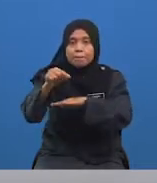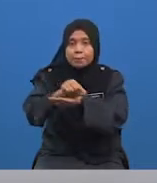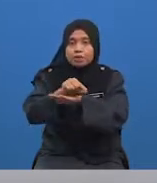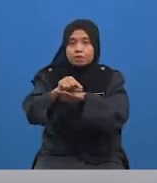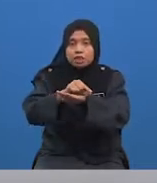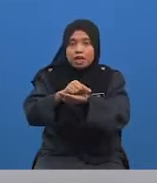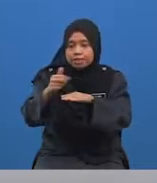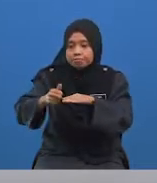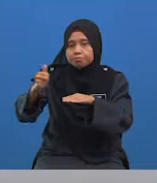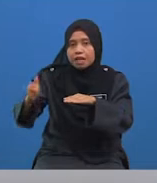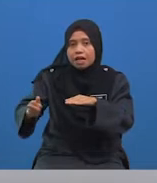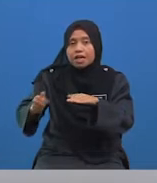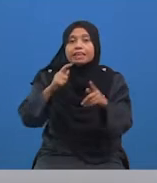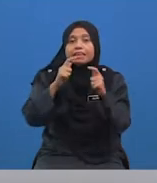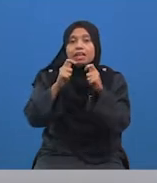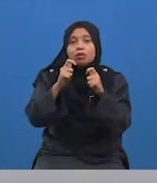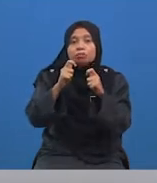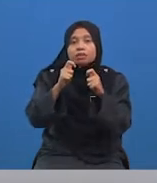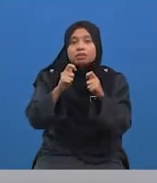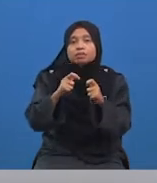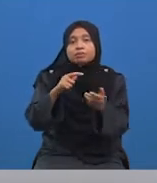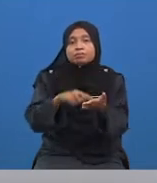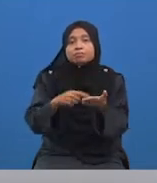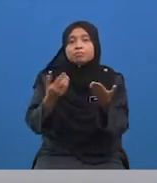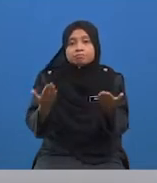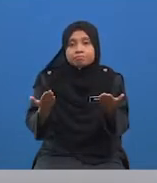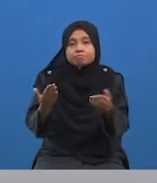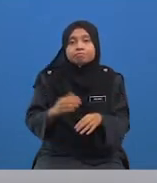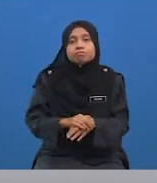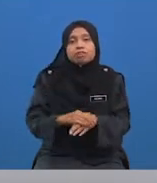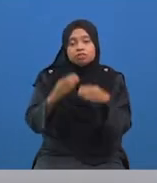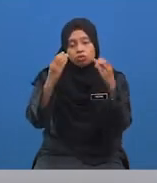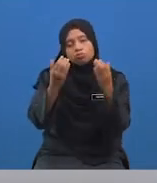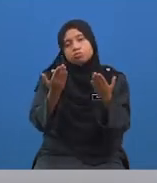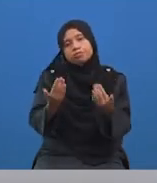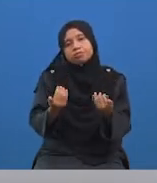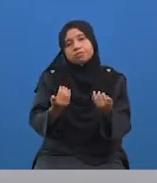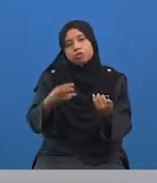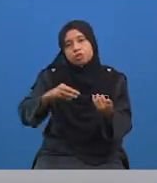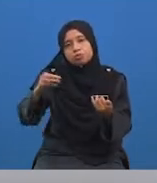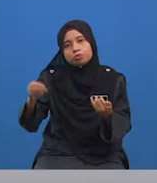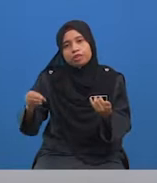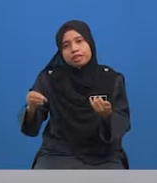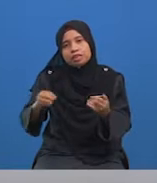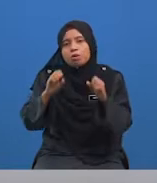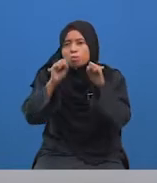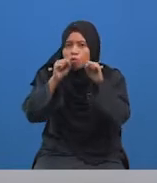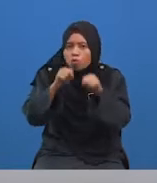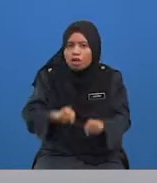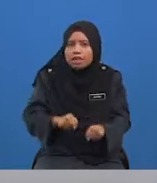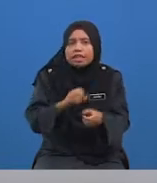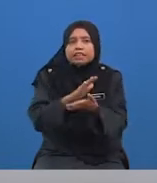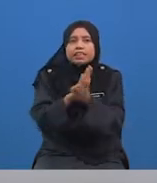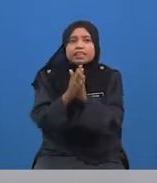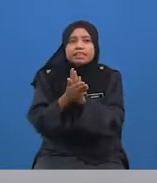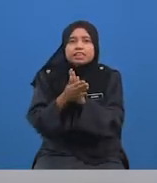penggunaan alat telekomunikasi ini. Cikgu harap murid-murid boleh